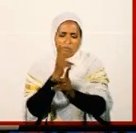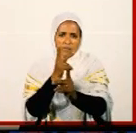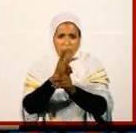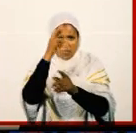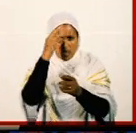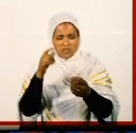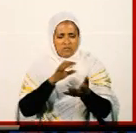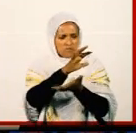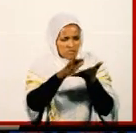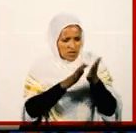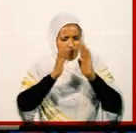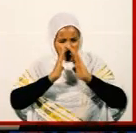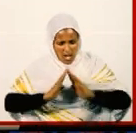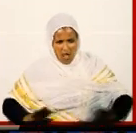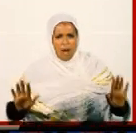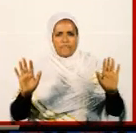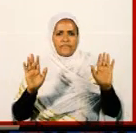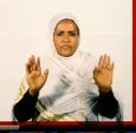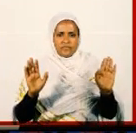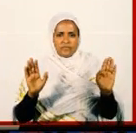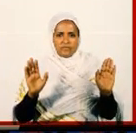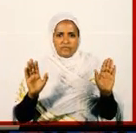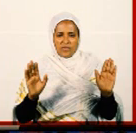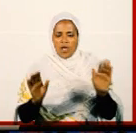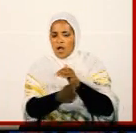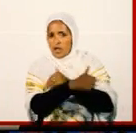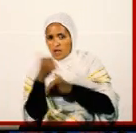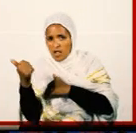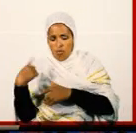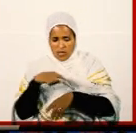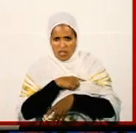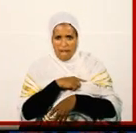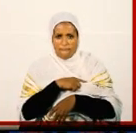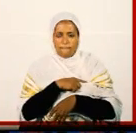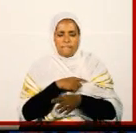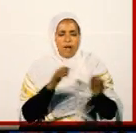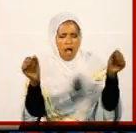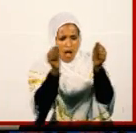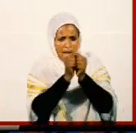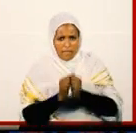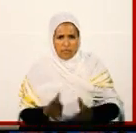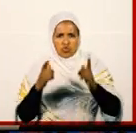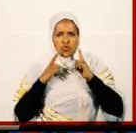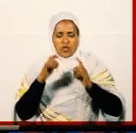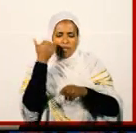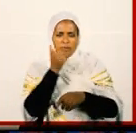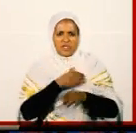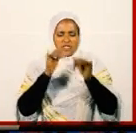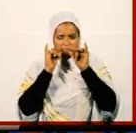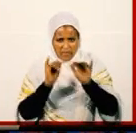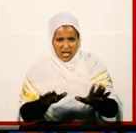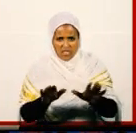ሌላም እኛም በጋራ አብረን እንኖር የነበታችንን ረድኤት በረከት አማላጅነት አብሮን ስላለ ነው። በዛው ላይ